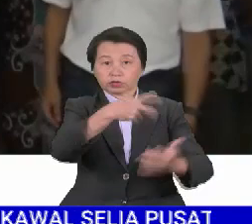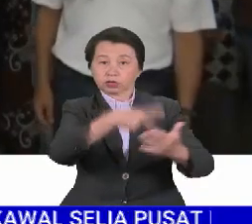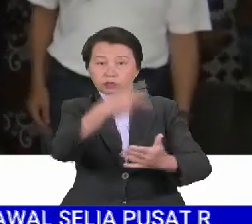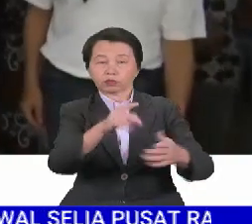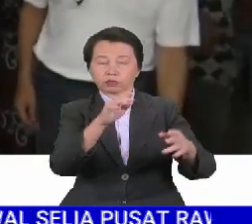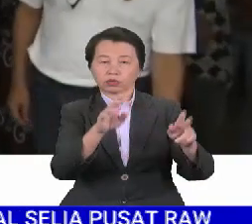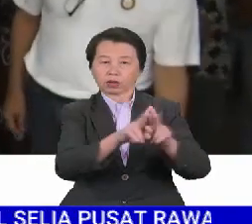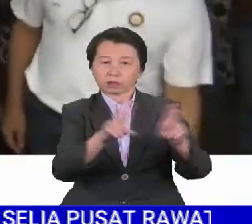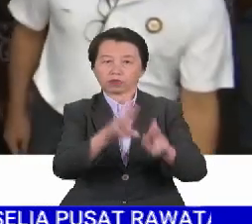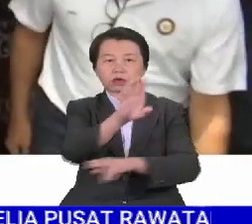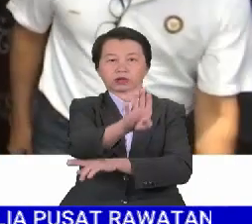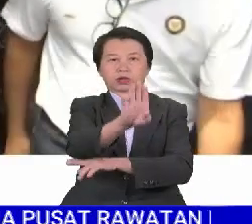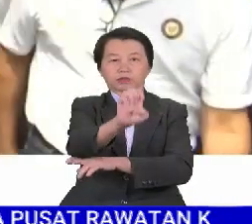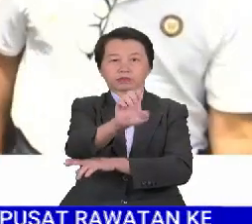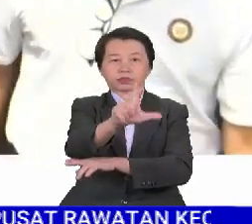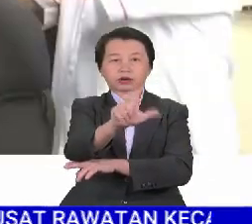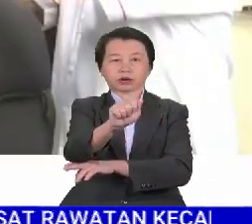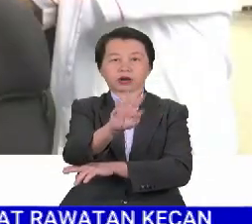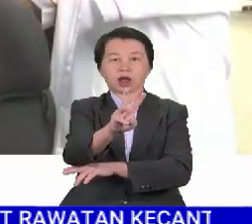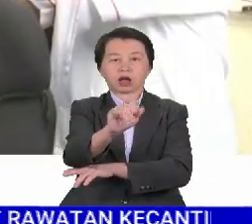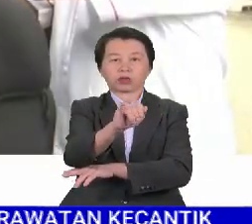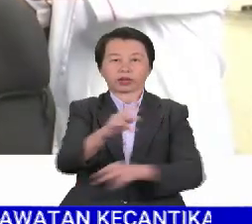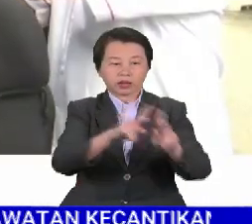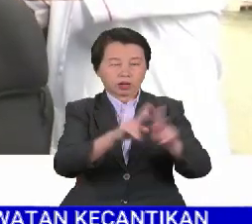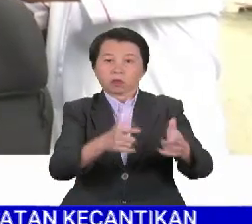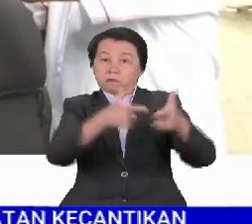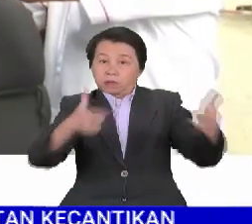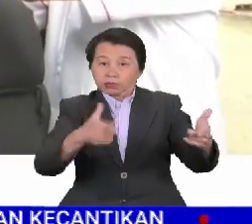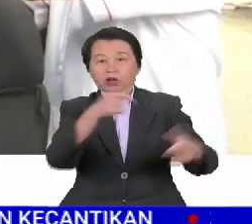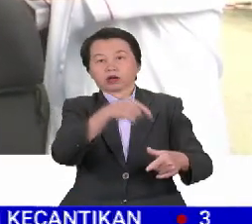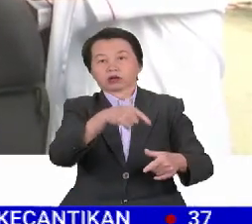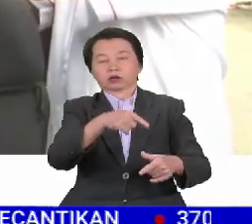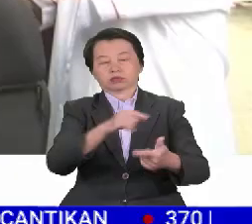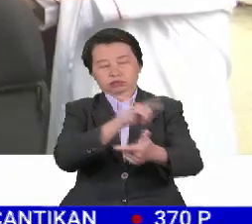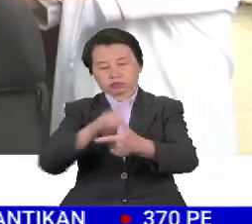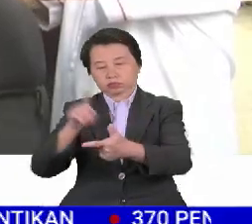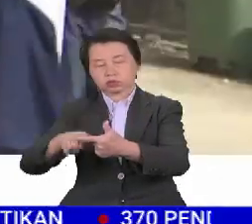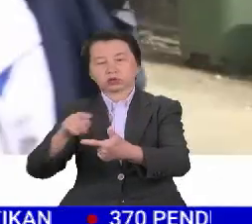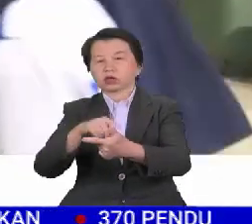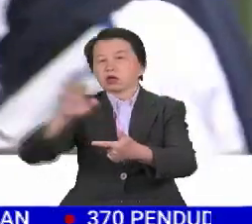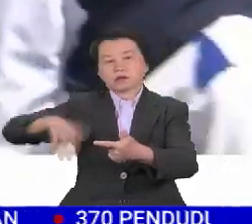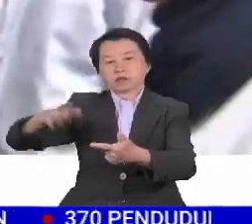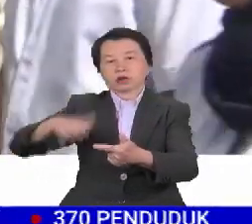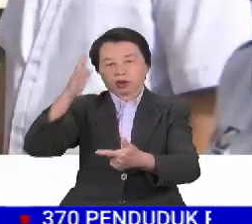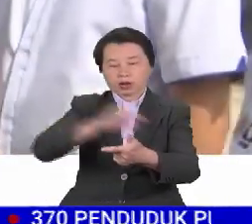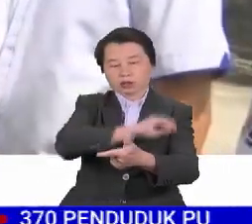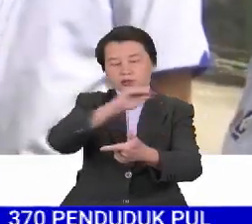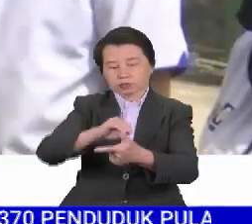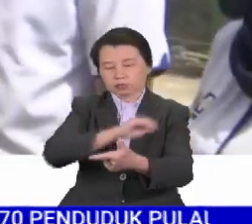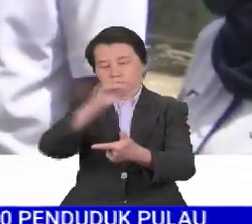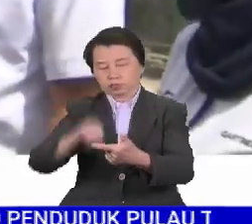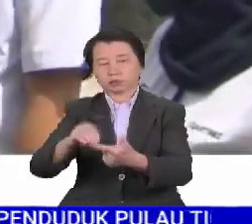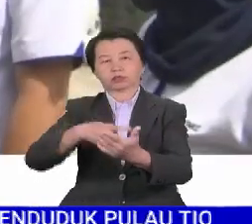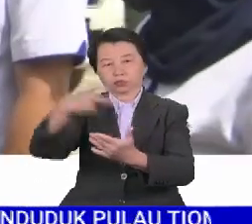Kampung Melawai, iaitu kampung yang terbesar dalam kawasan inilah. Dan insyaAllah kita akan diperluaskan pada